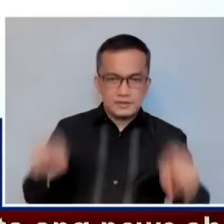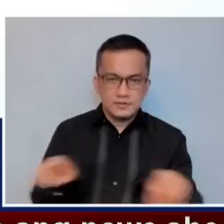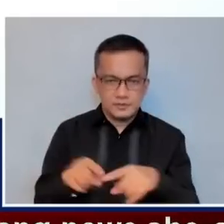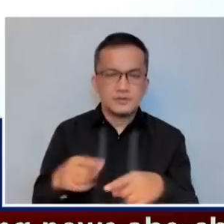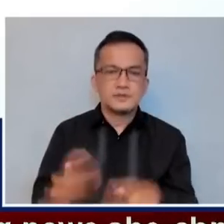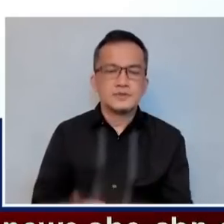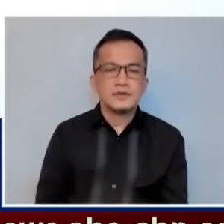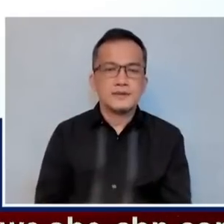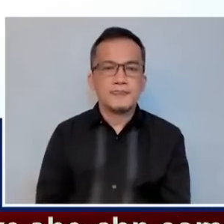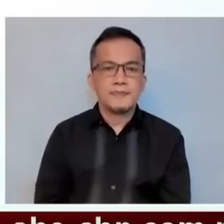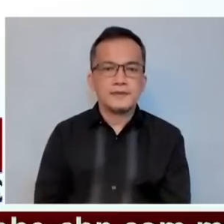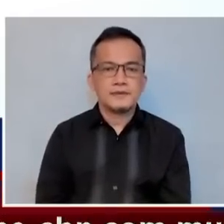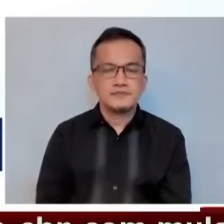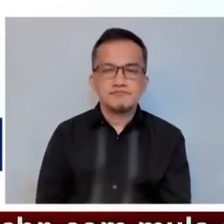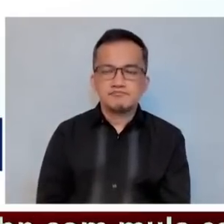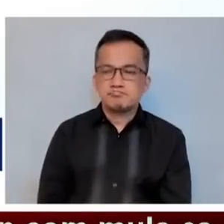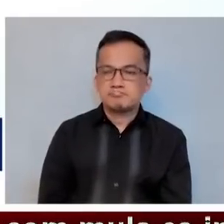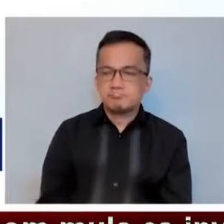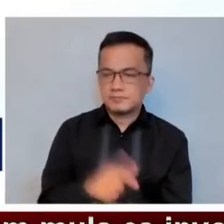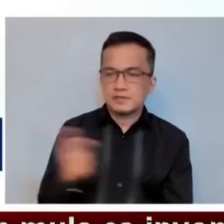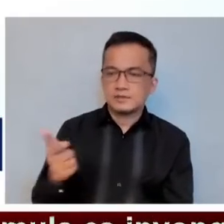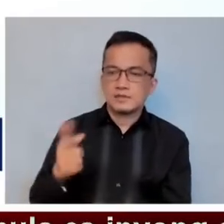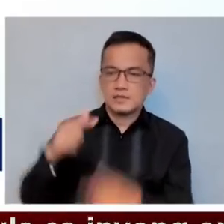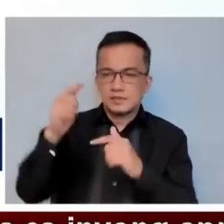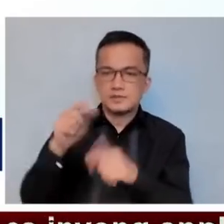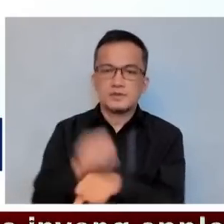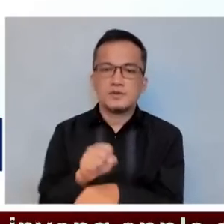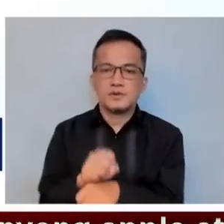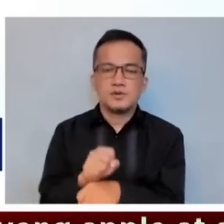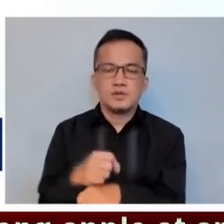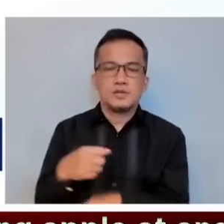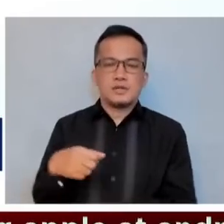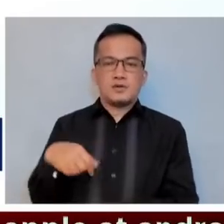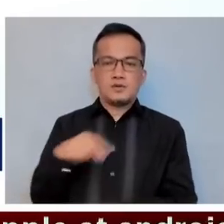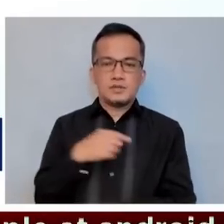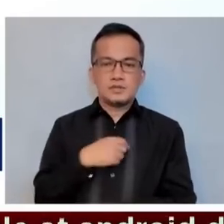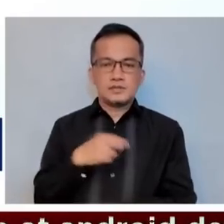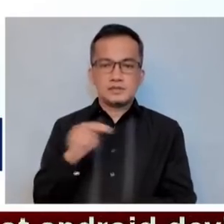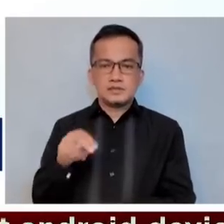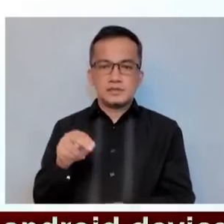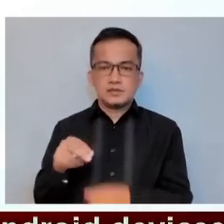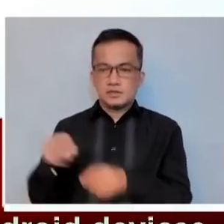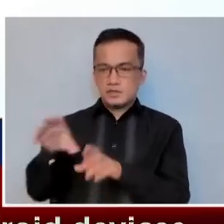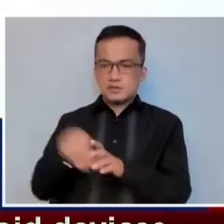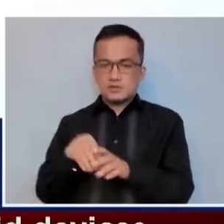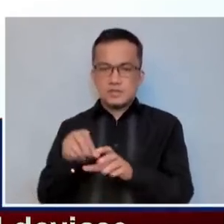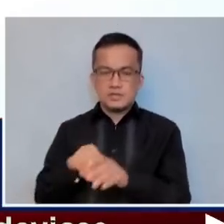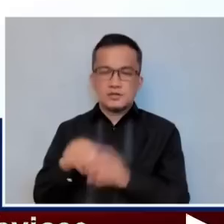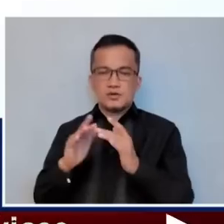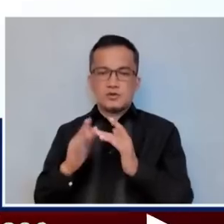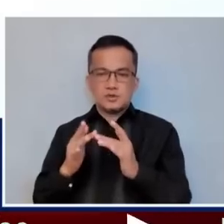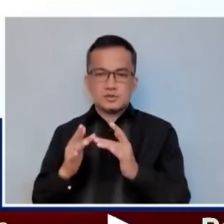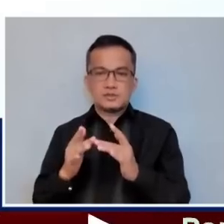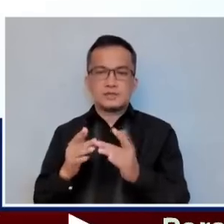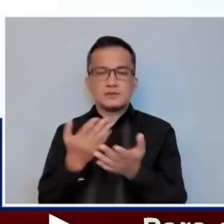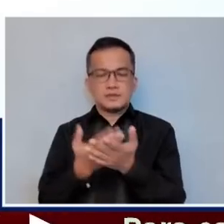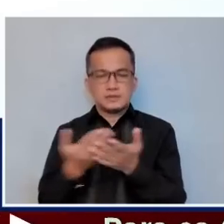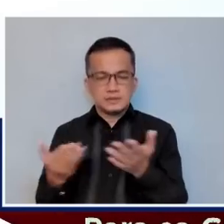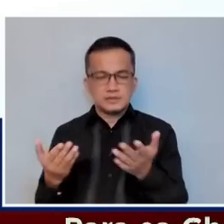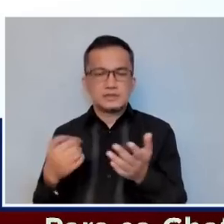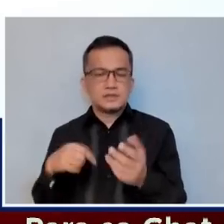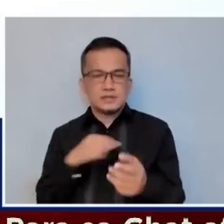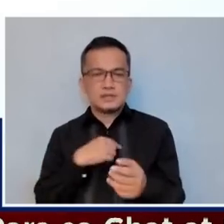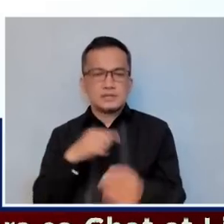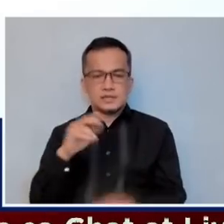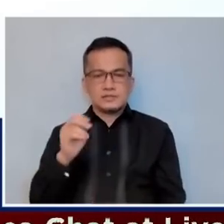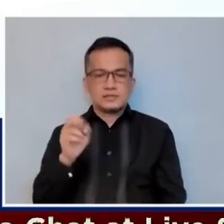Also because of our limited personnel, yun nga po, kaya we had to include yung online facility ho natin sa